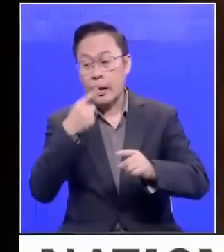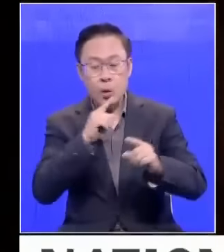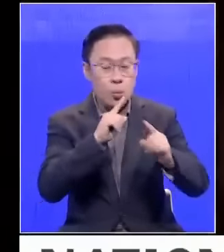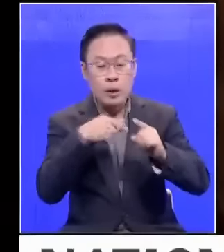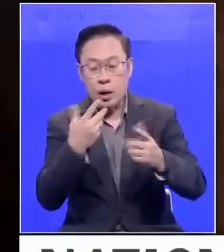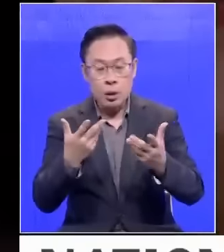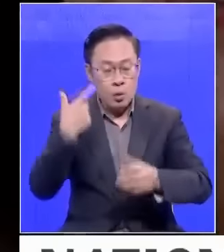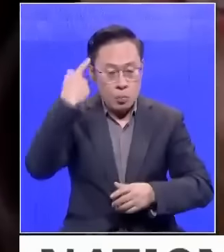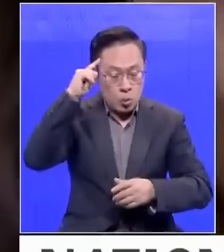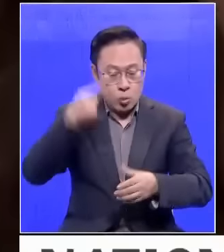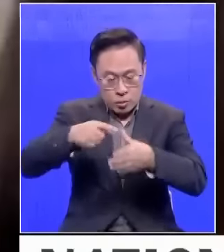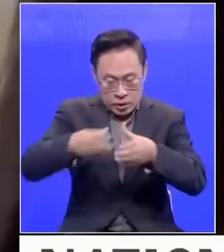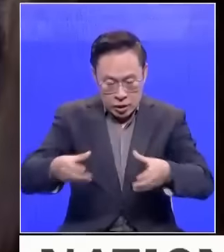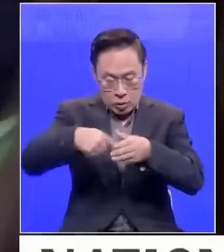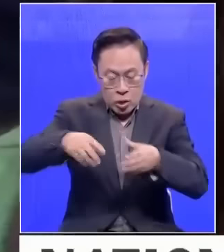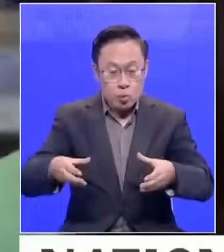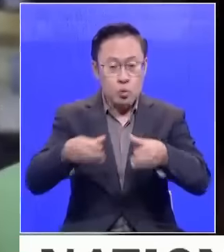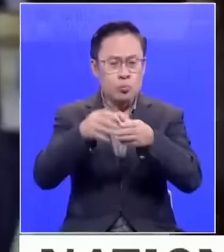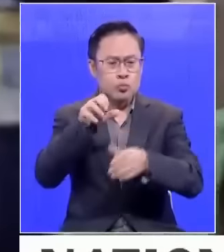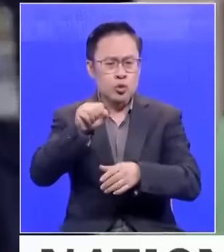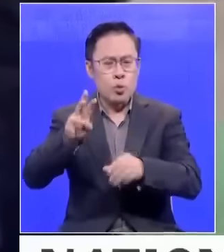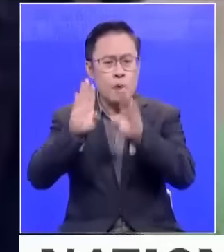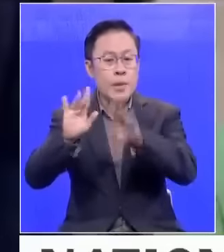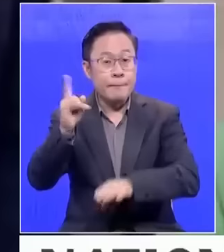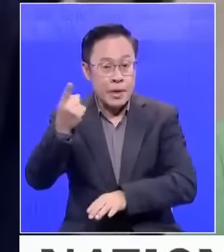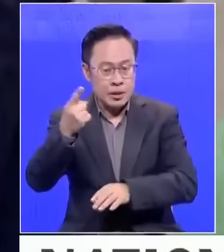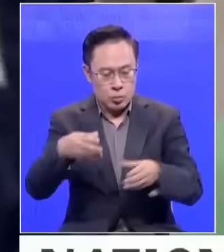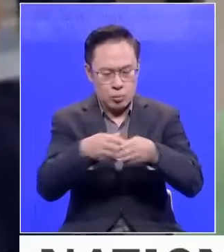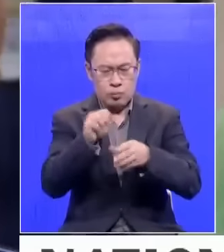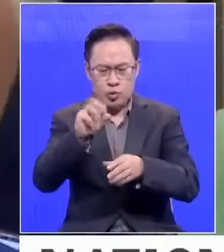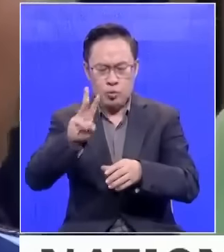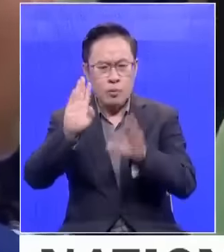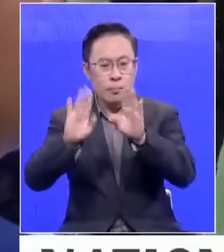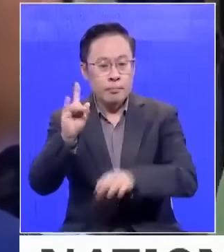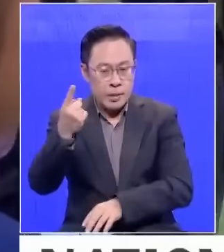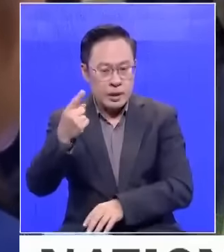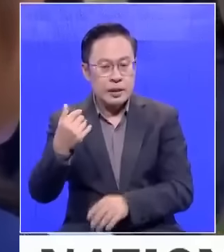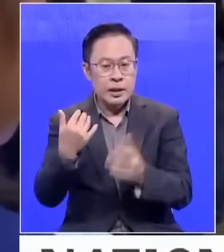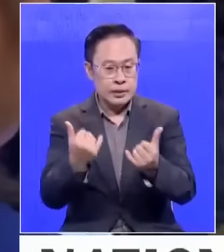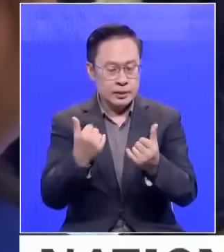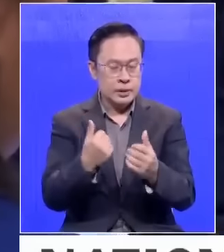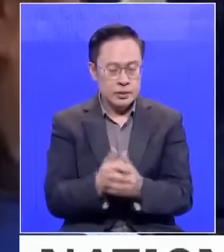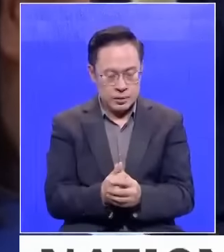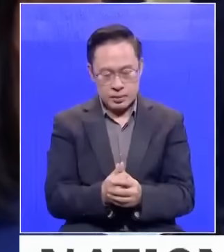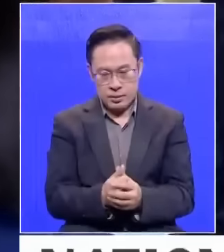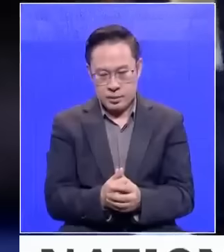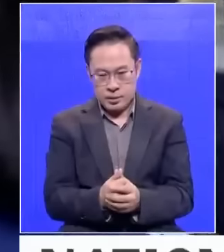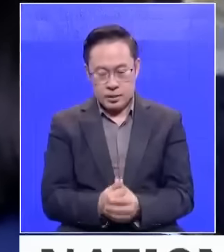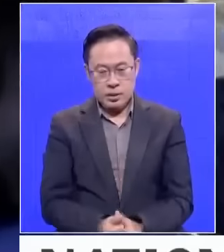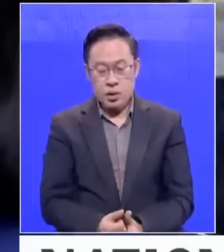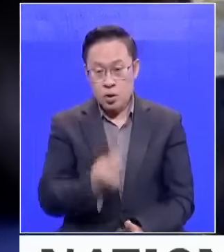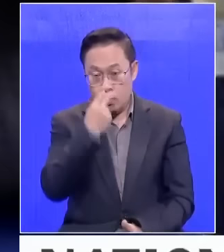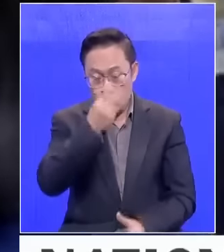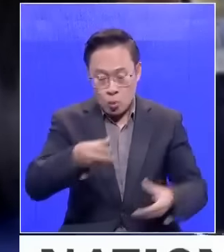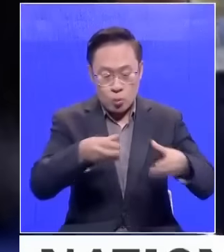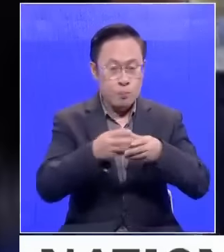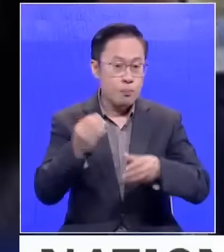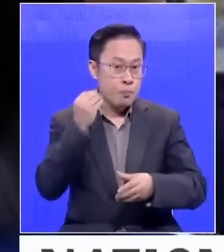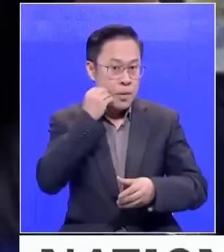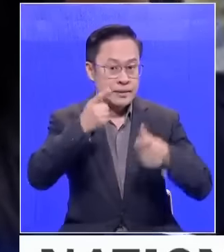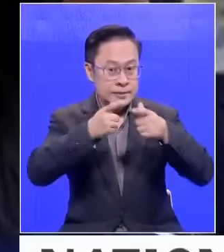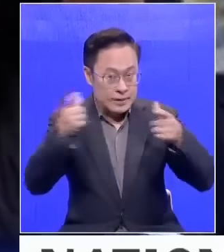ที่อยู่ในกลุ่มนี้ก็ไม่ได้มีการแสดงตัวออกมาวันนี้ก็จะได้เห็นเลยนะคะว่ากลุ่มที่สื่อรายงานว่าเป็นบ้านใหญ่นั้นจะมีใครแสดงตัวออกม